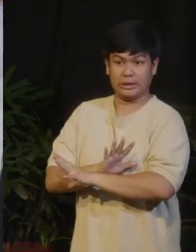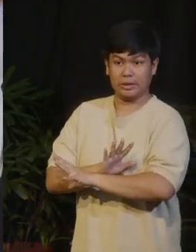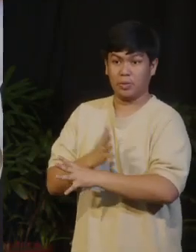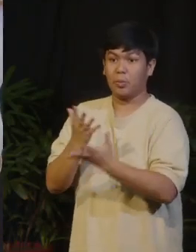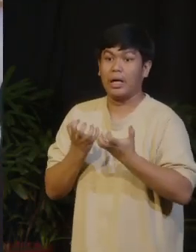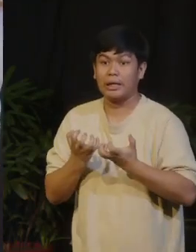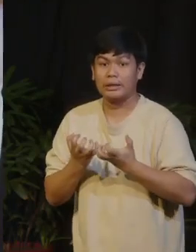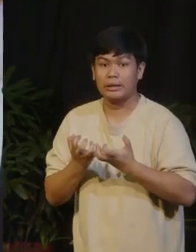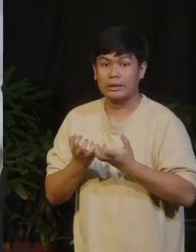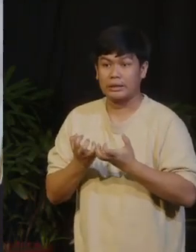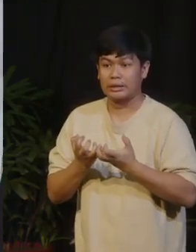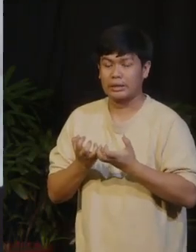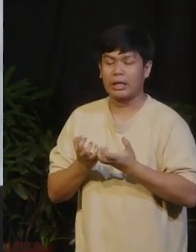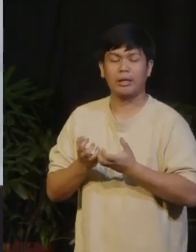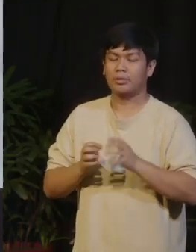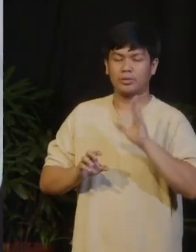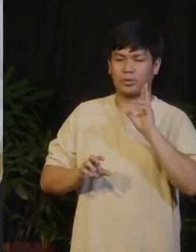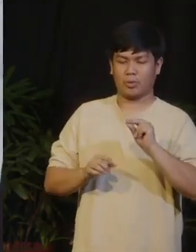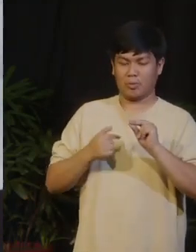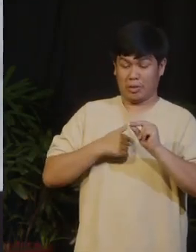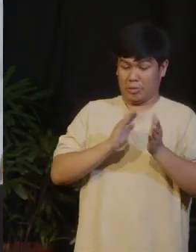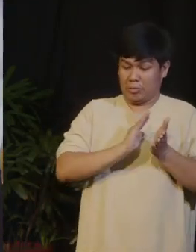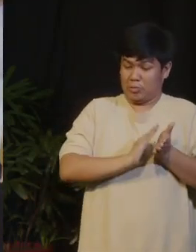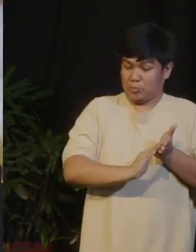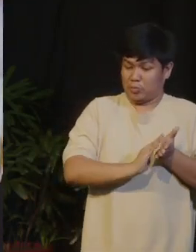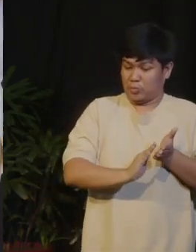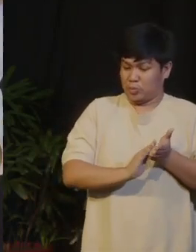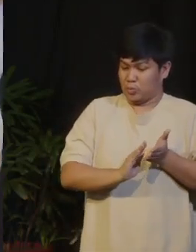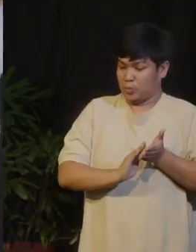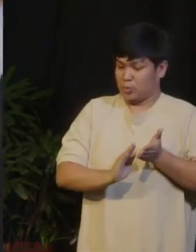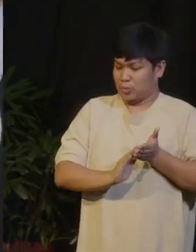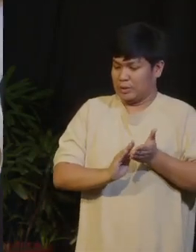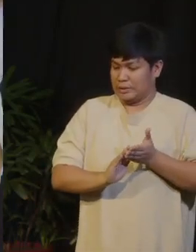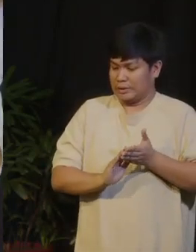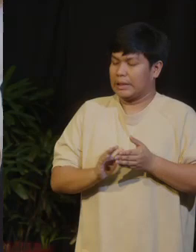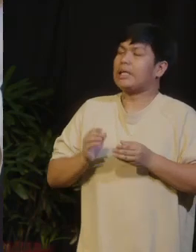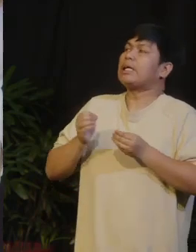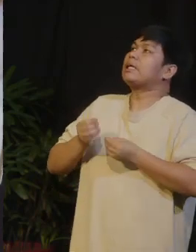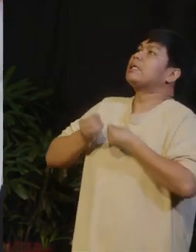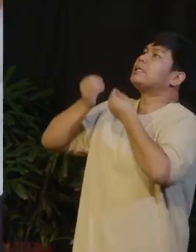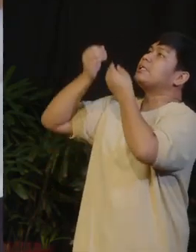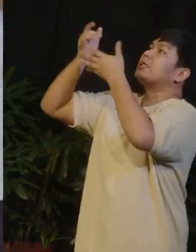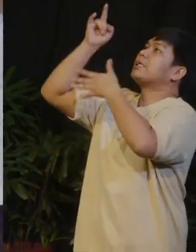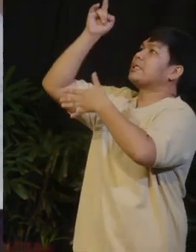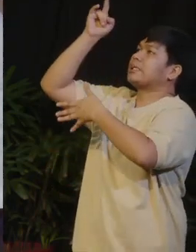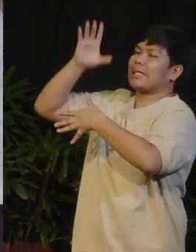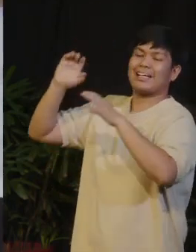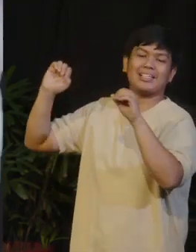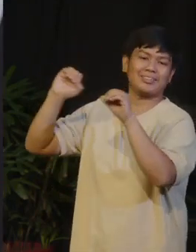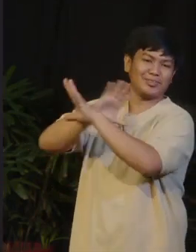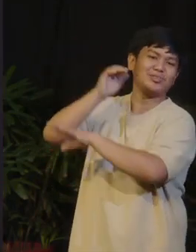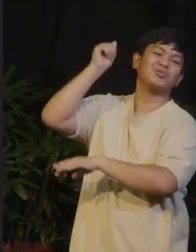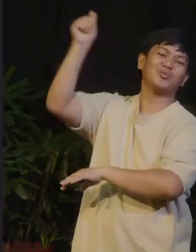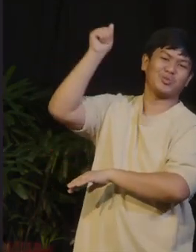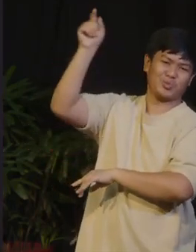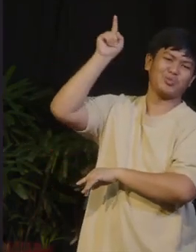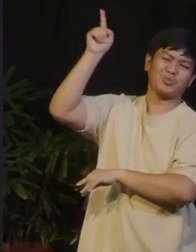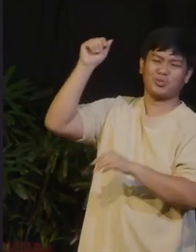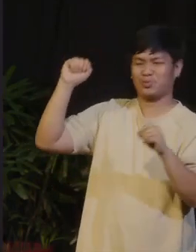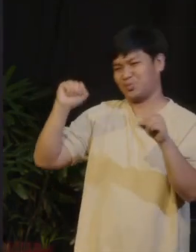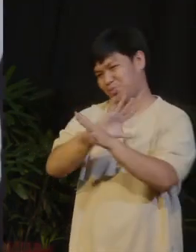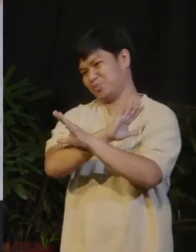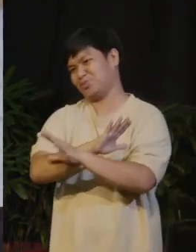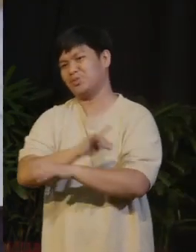Romans 12:20, sabi ng Panginoon, vengeance is mine, says the Lord. Hayaan natin siya ang